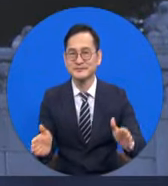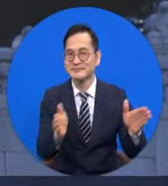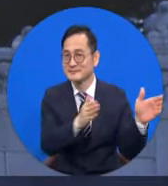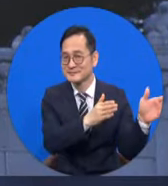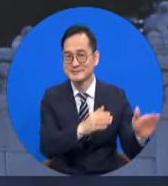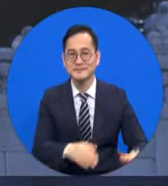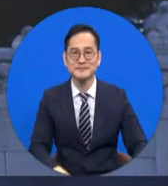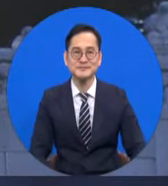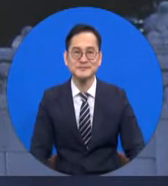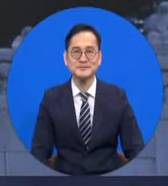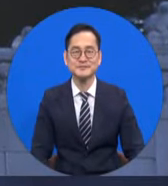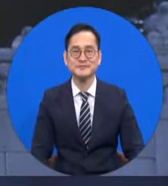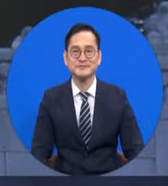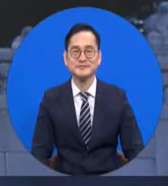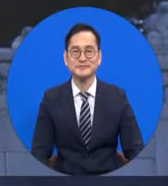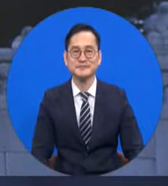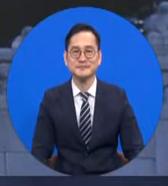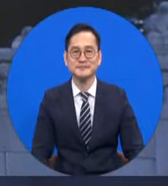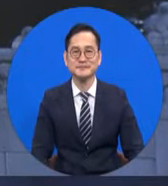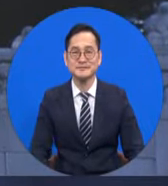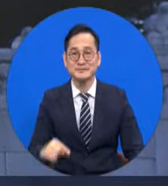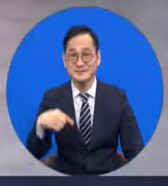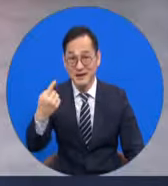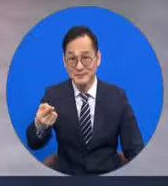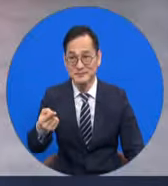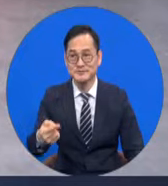이야기 전해드리겠습니다. 주제 공개합니다.